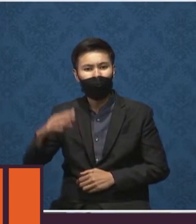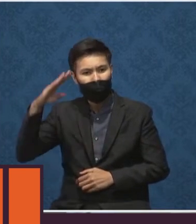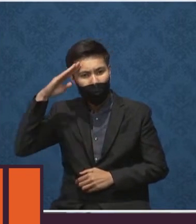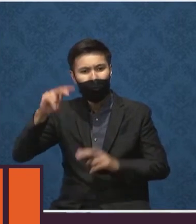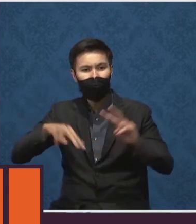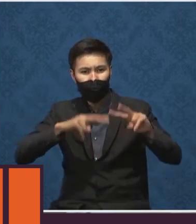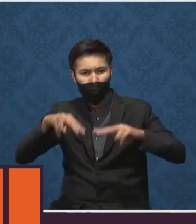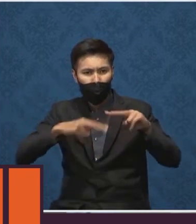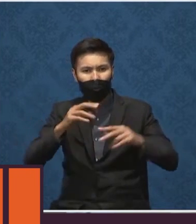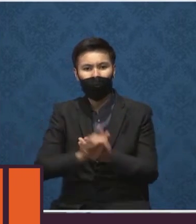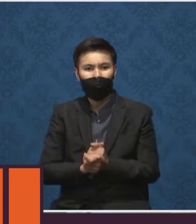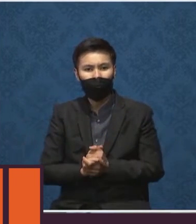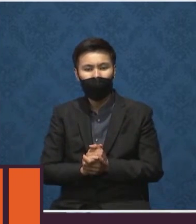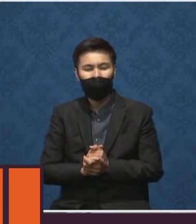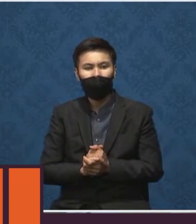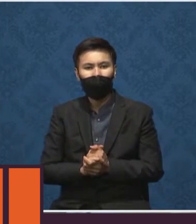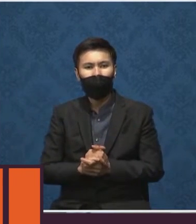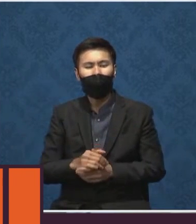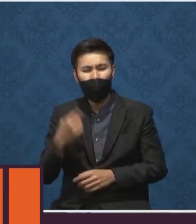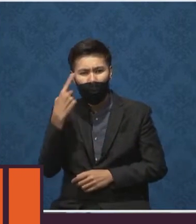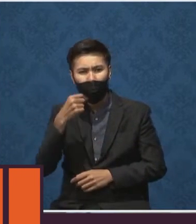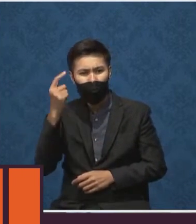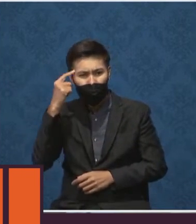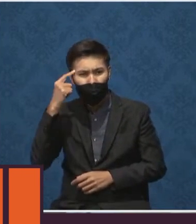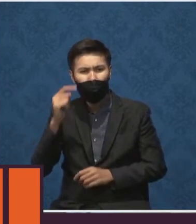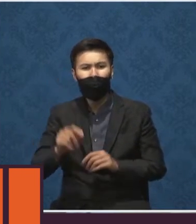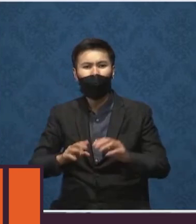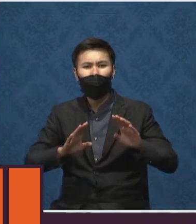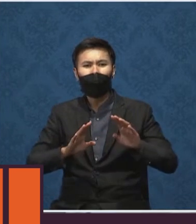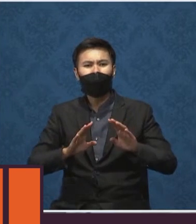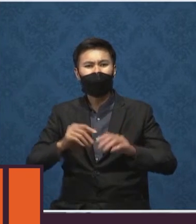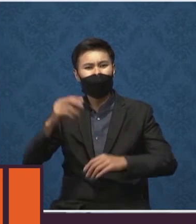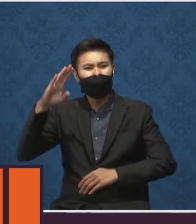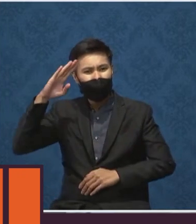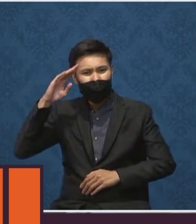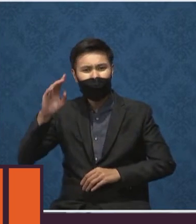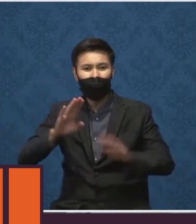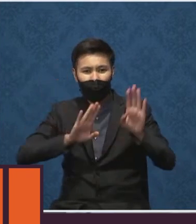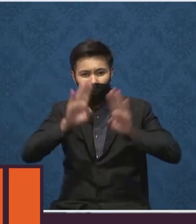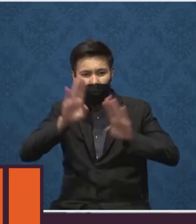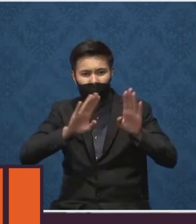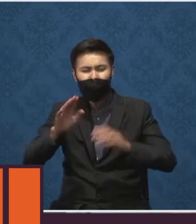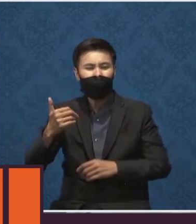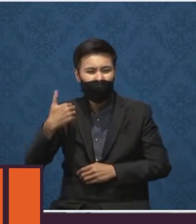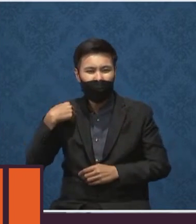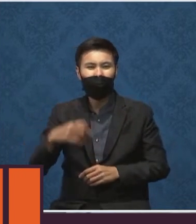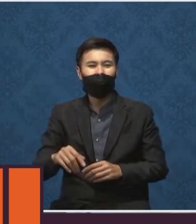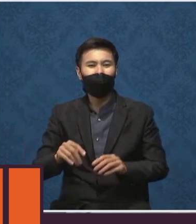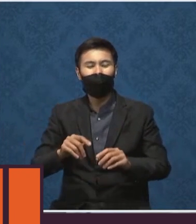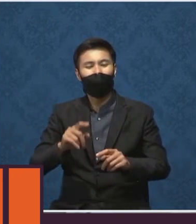ประเศษนี้คไมตองอิบายใครเยอะครัใๆกรู้ดีครัวพระเศษกณปชิปัตัยมไมมอยู่จริครับพระเศษการณมอจจะมหรปแบ